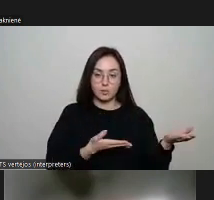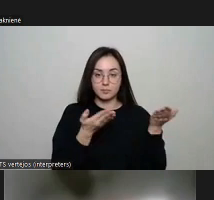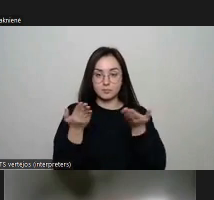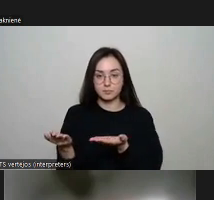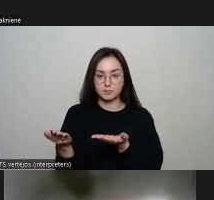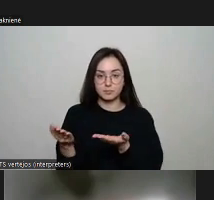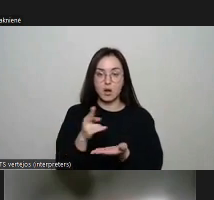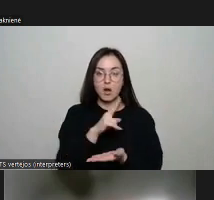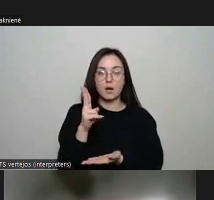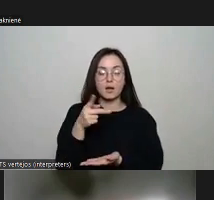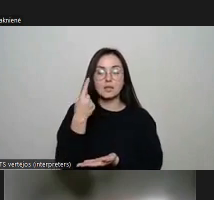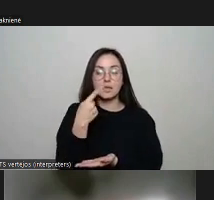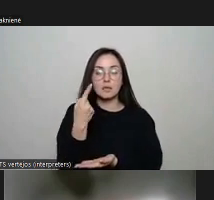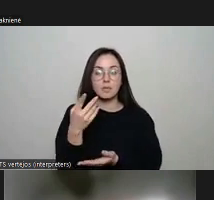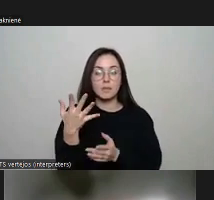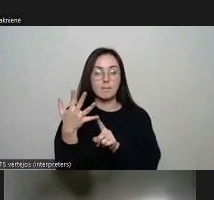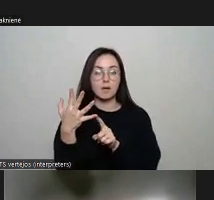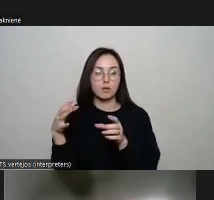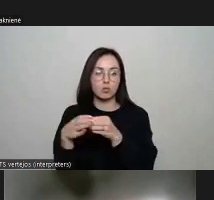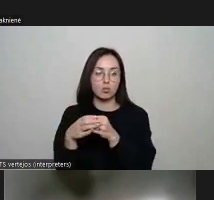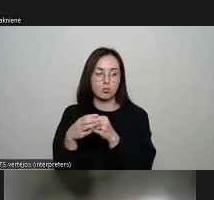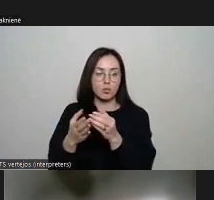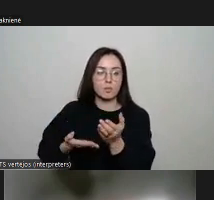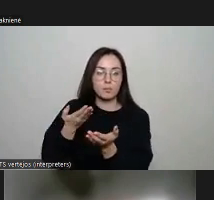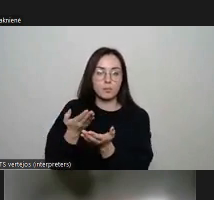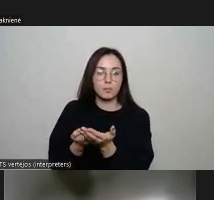Kas kalbės iš penktos grupės?